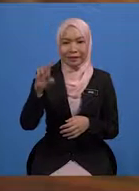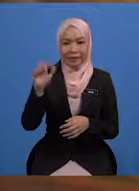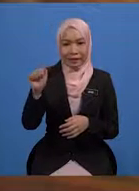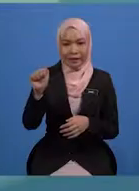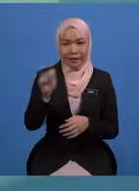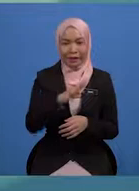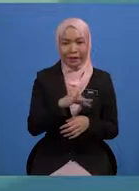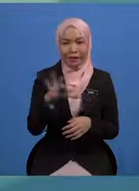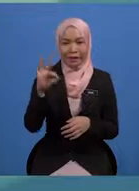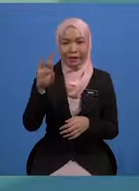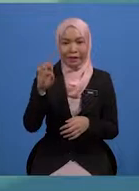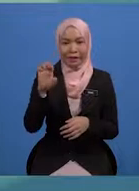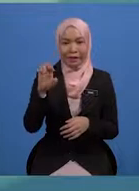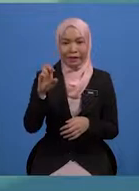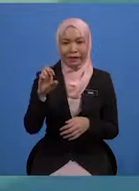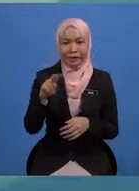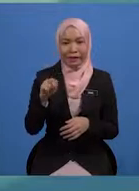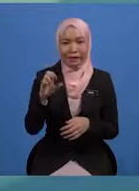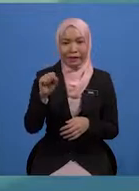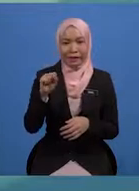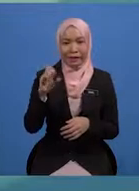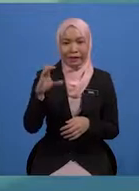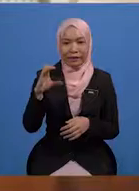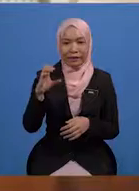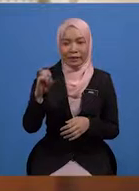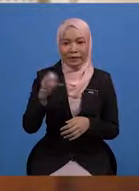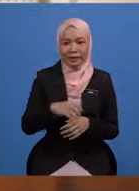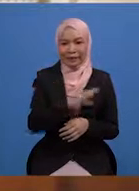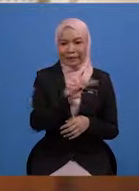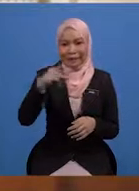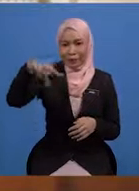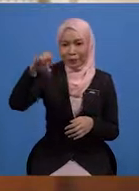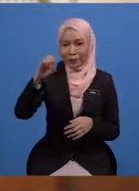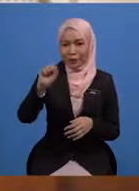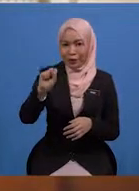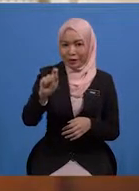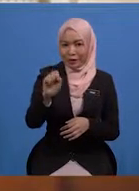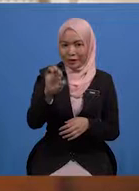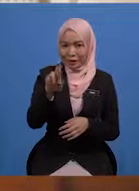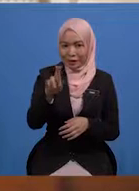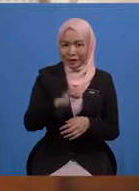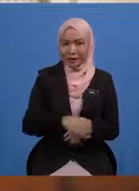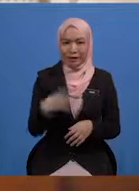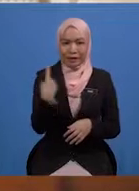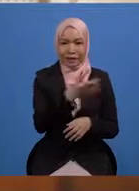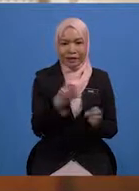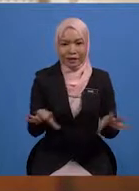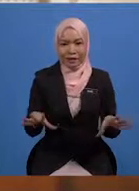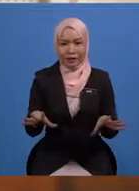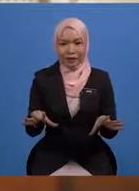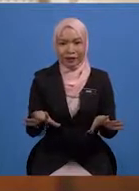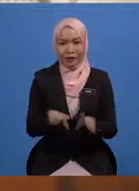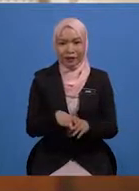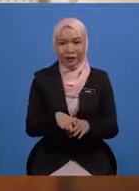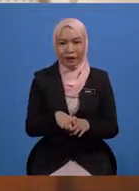fresco dan cat poster. Kita akan cuba mengaplikasikan teknik dan gaya catan